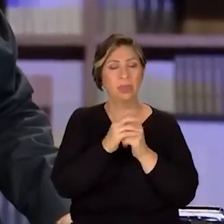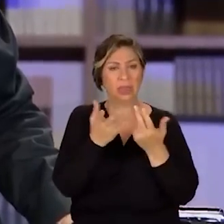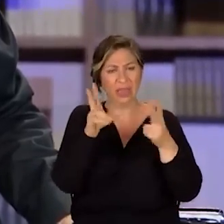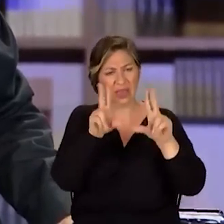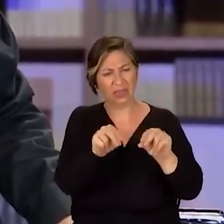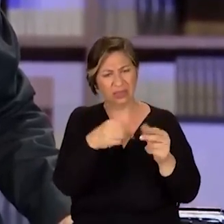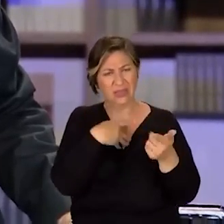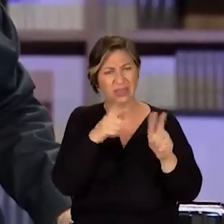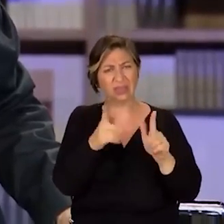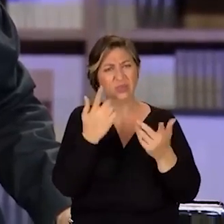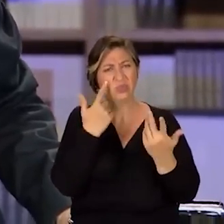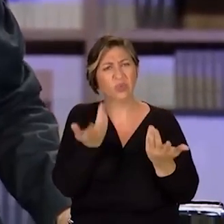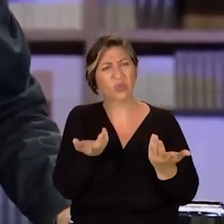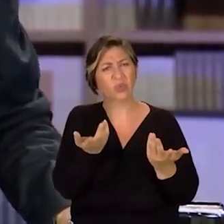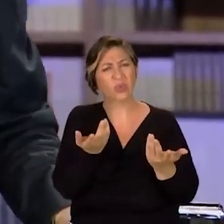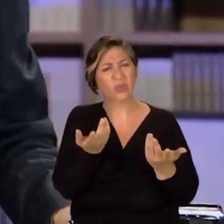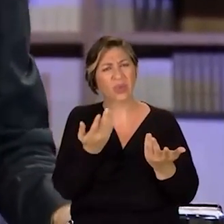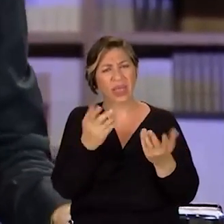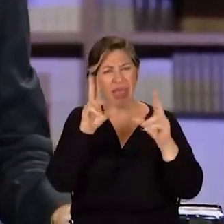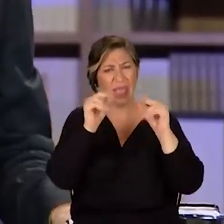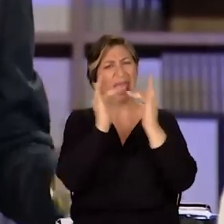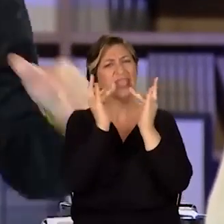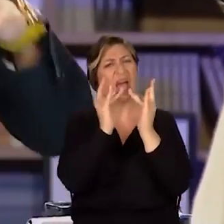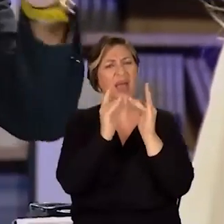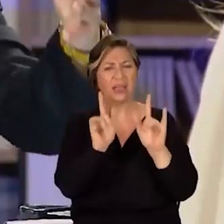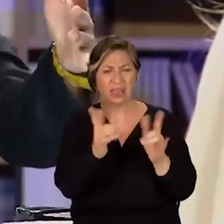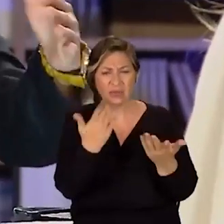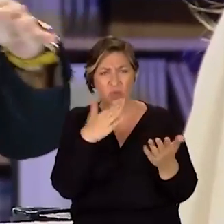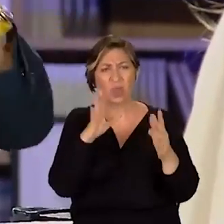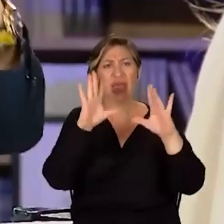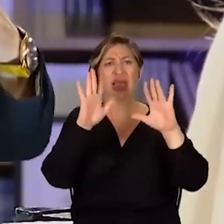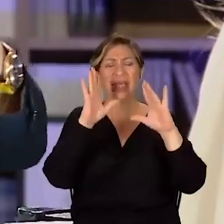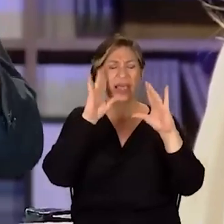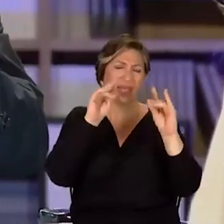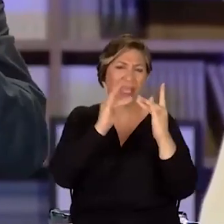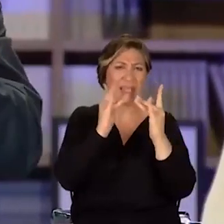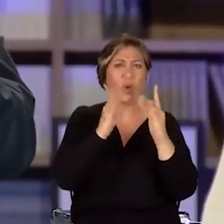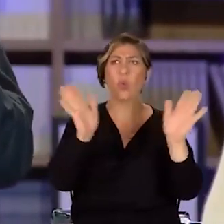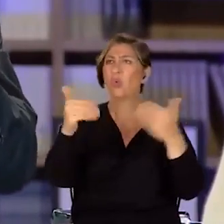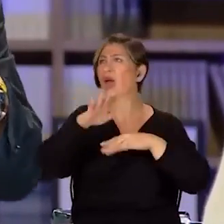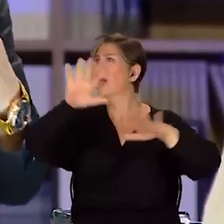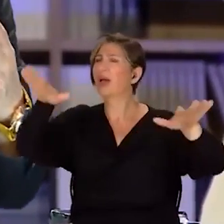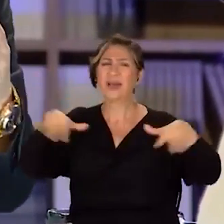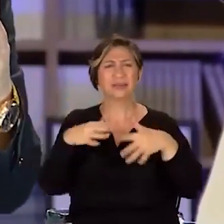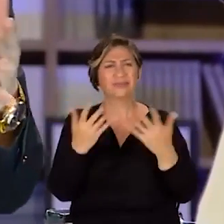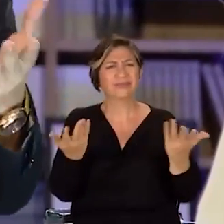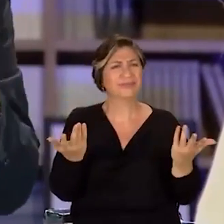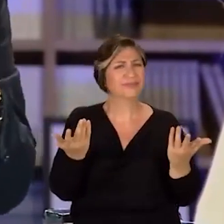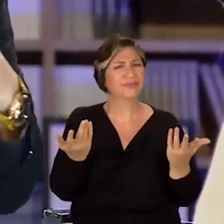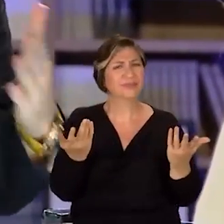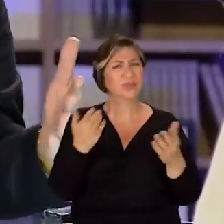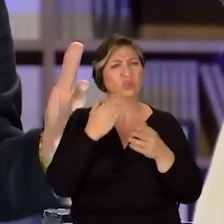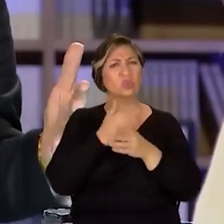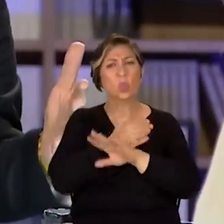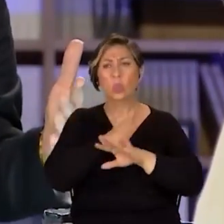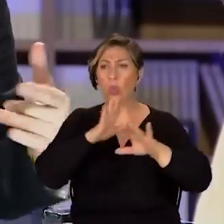Ben yatağa da ihtiyaç duymuyorum. Yani yatak niye var? Bu yatak odası bir şey. Bunlar bir de doğru